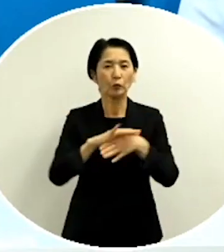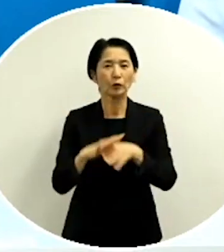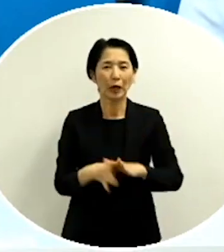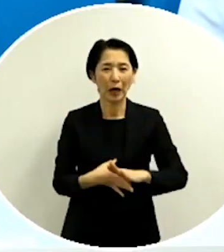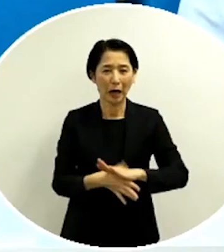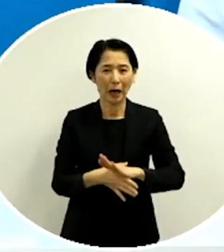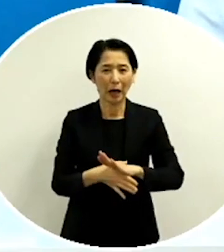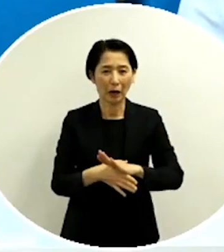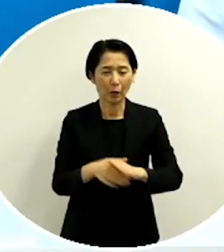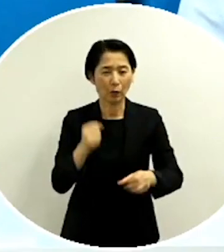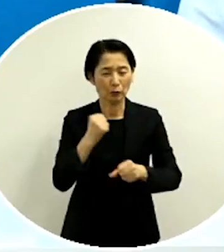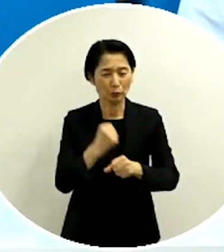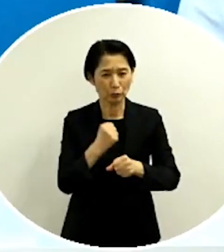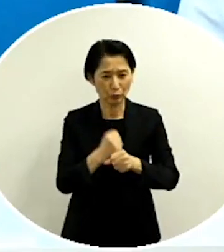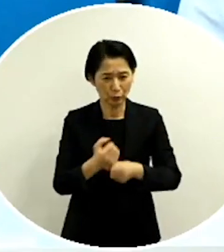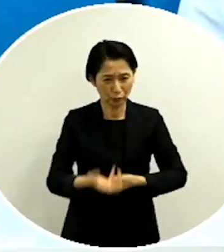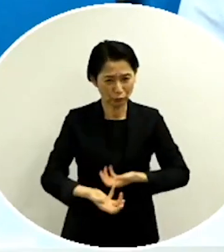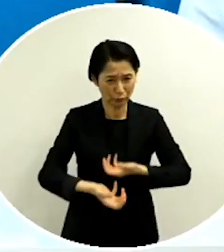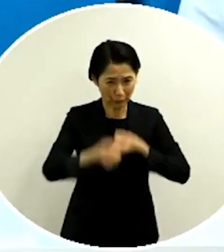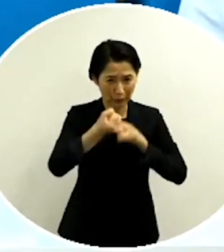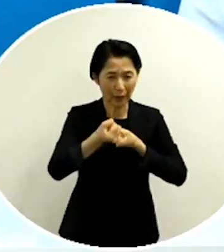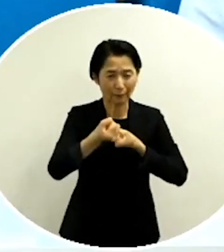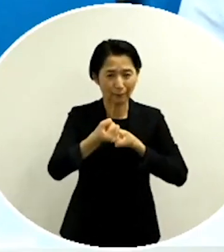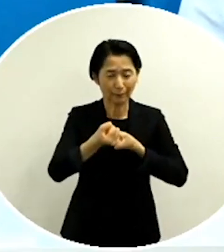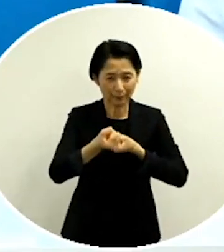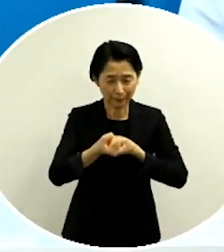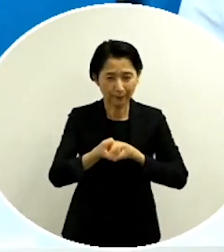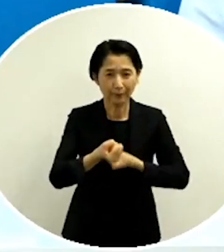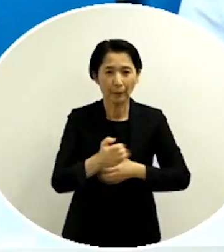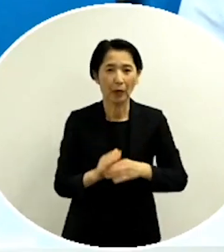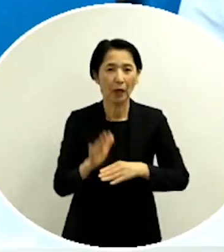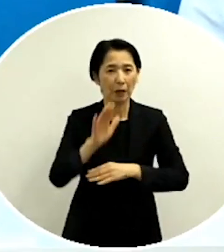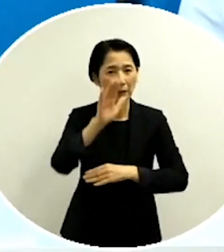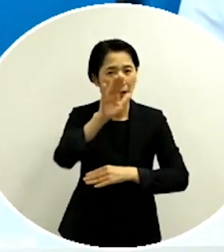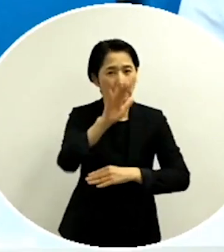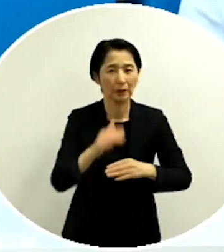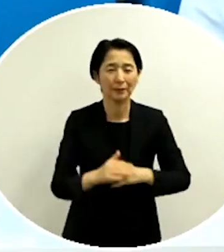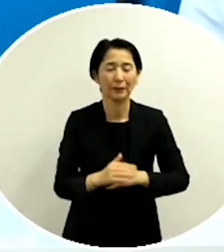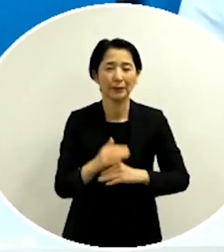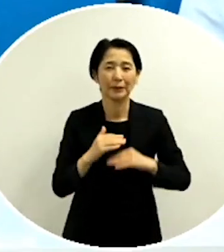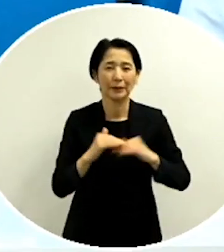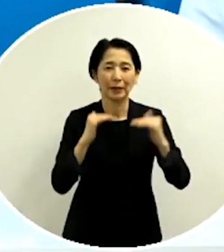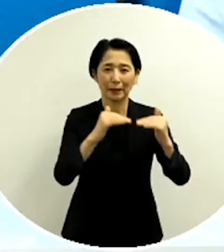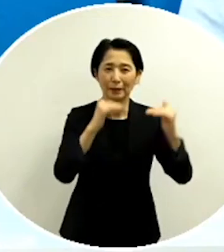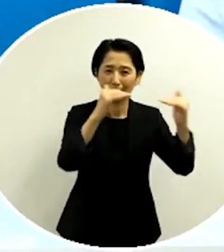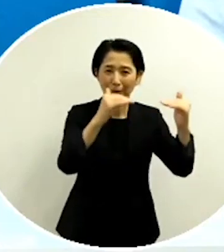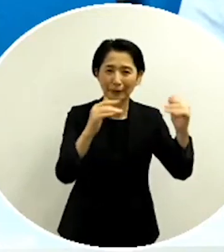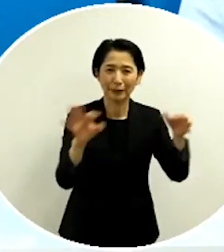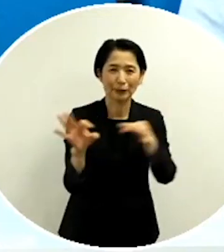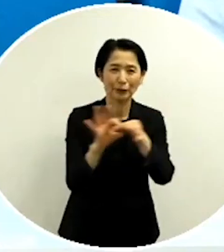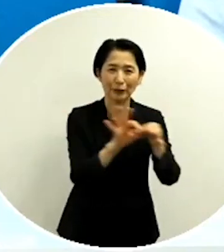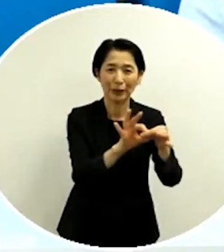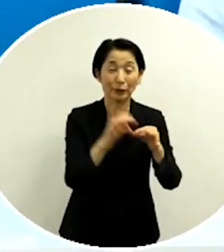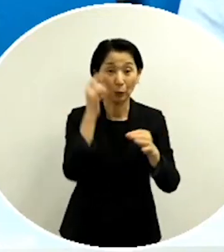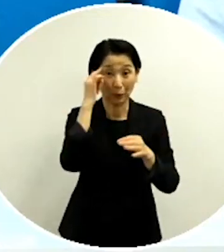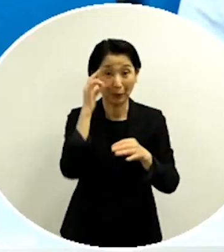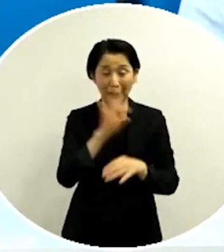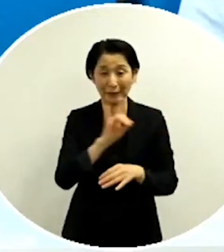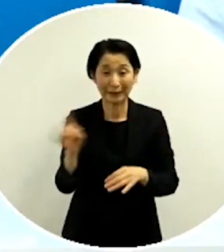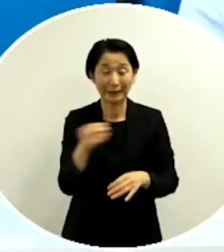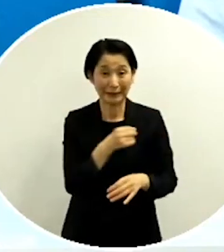何よりお互いの信頼感とまたそこから発展につながっていくんじゃないのかなと思っているのでぜひ議員と